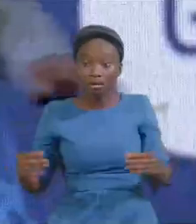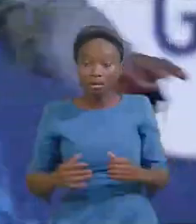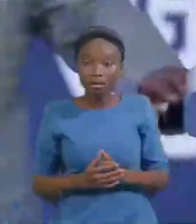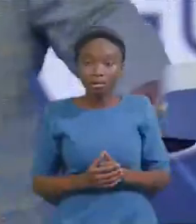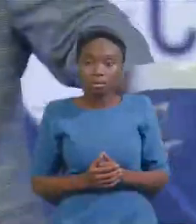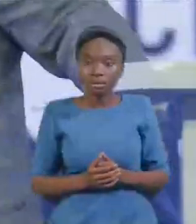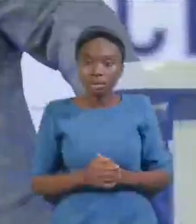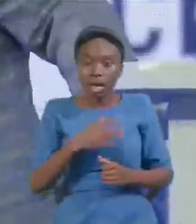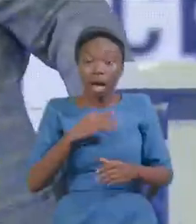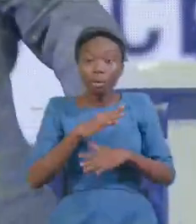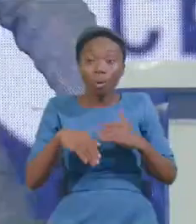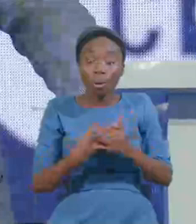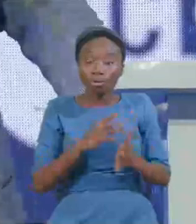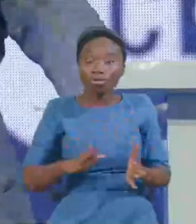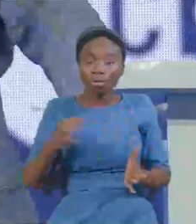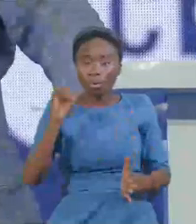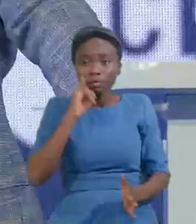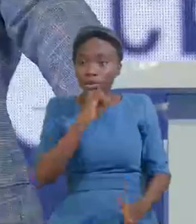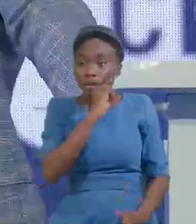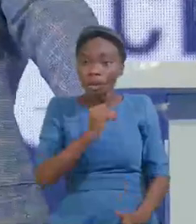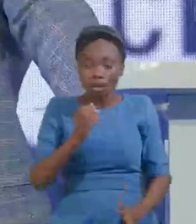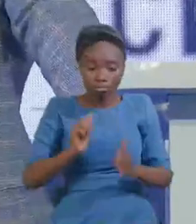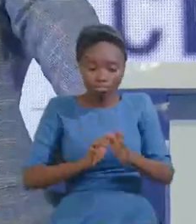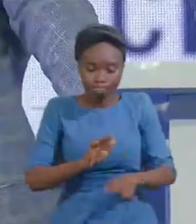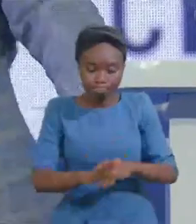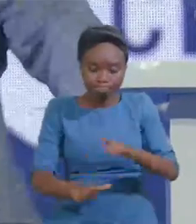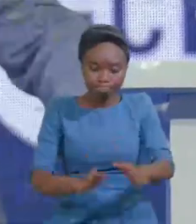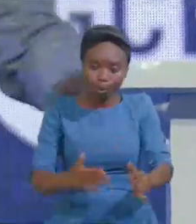et la mer rouge s'est divisée.